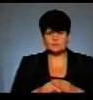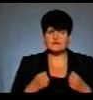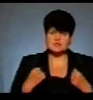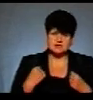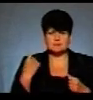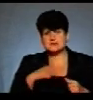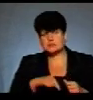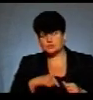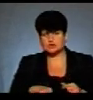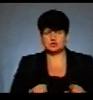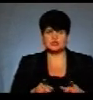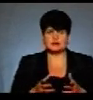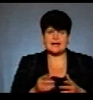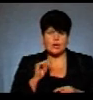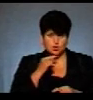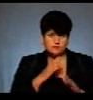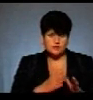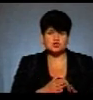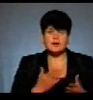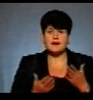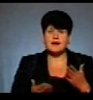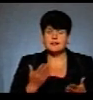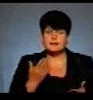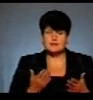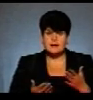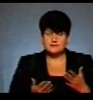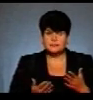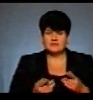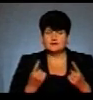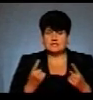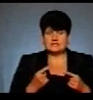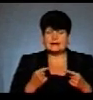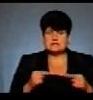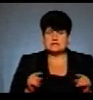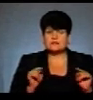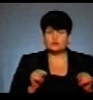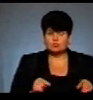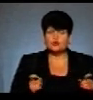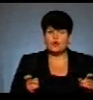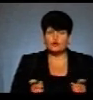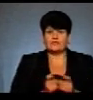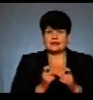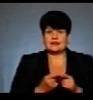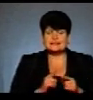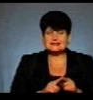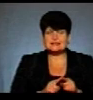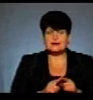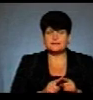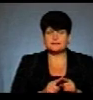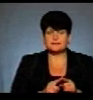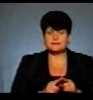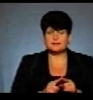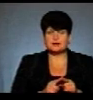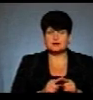і психологічне насильство, і економічне. Але суттєва різниця в тому, що конфлікт – це така рівноправна